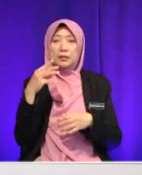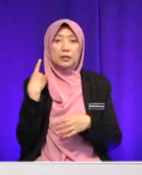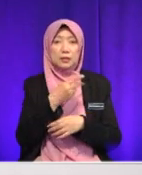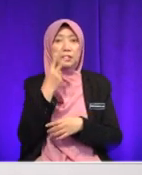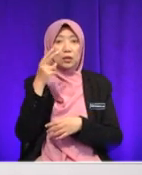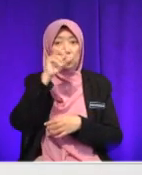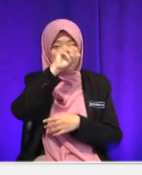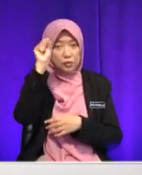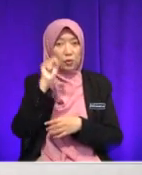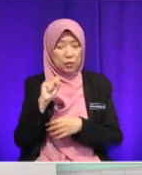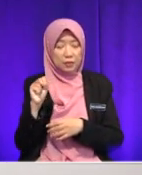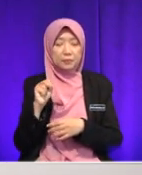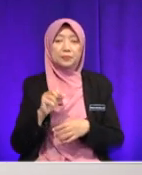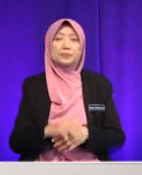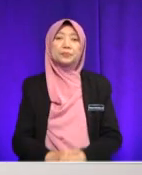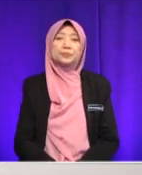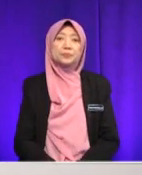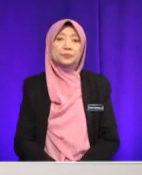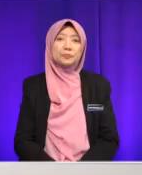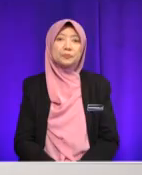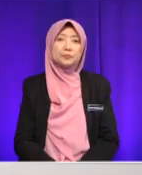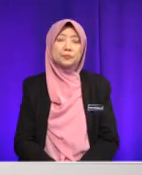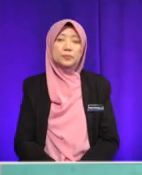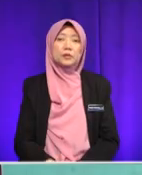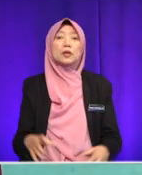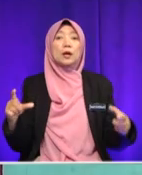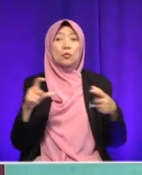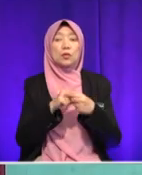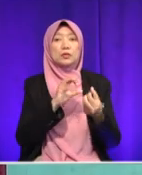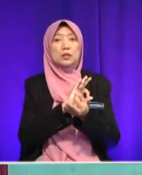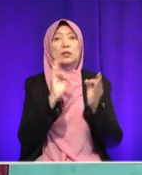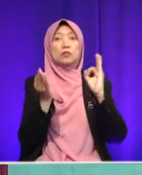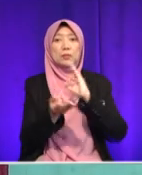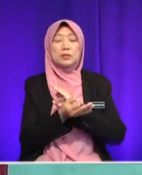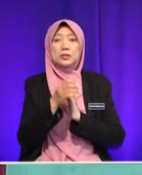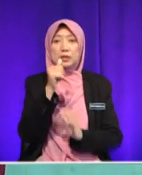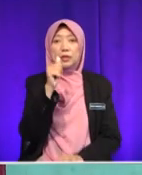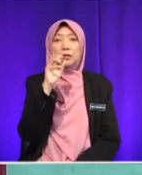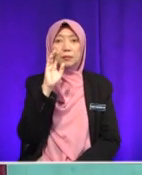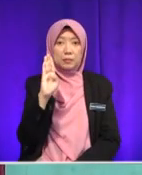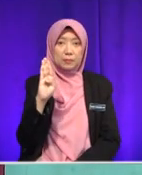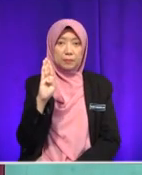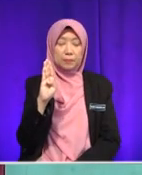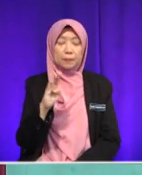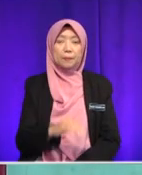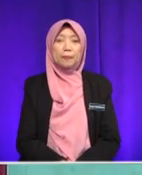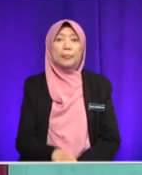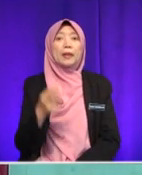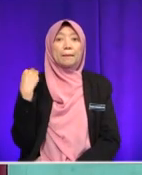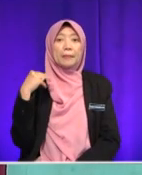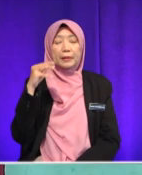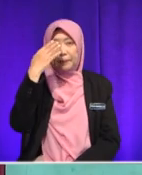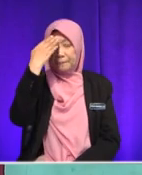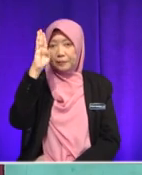yang berkaitan dengan pembesaran. Baiklah cikgu. Baik. Jadi, gabungan transformasi AB. Katakan mereka berikan gabungan